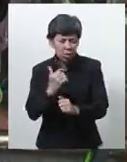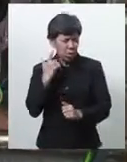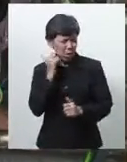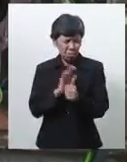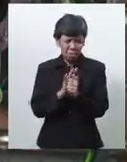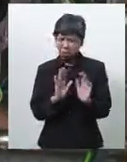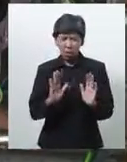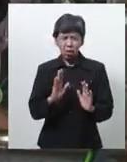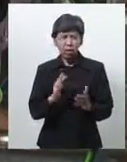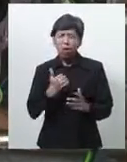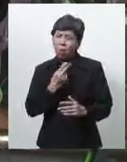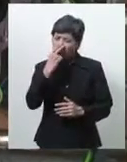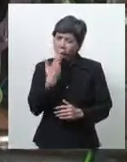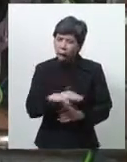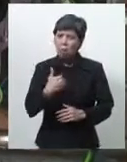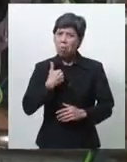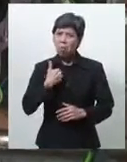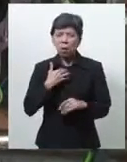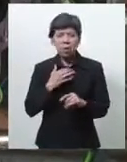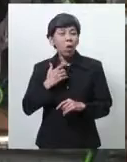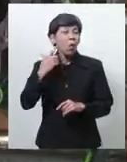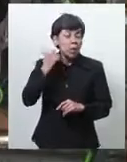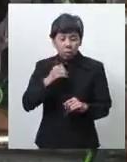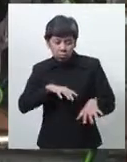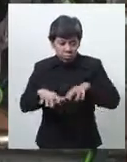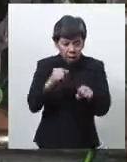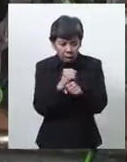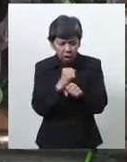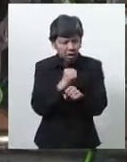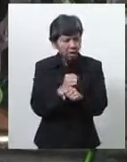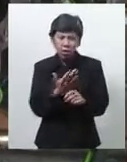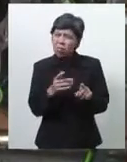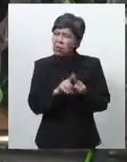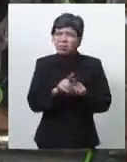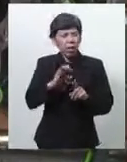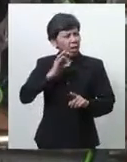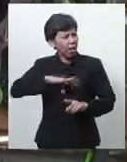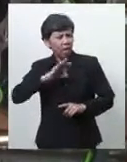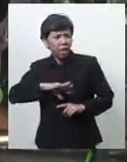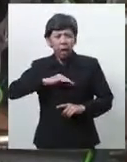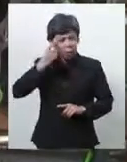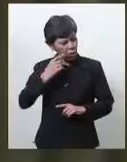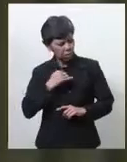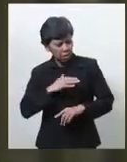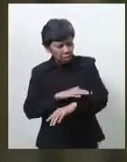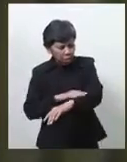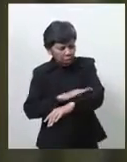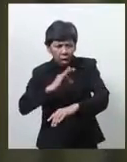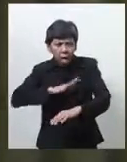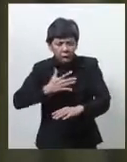การเพราะว่าผมเคยเจอแล้วว่าคนปกติมาดูแลคนพิการจะไม่รู้จิตใจ เขาไม่เข้าใจเรา ใช่จะ